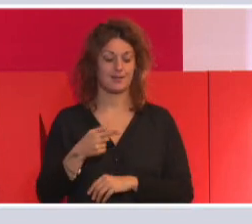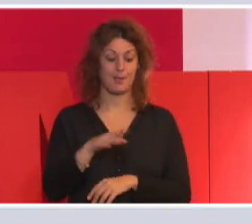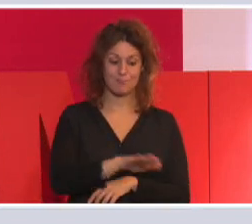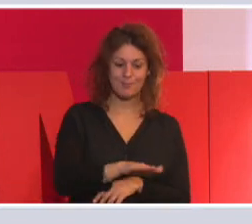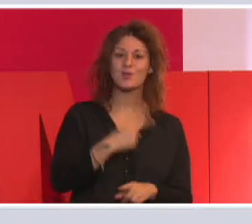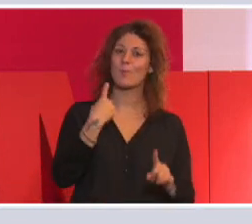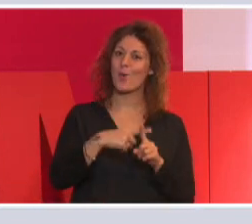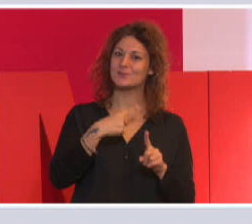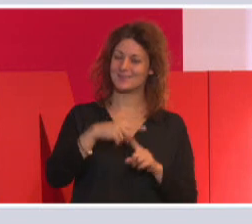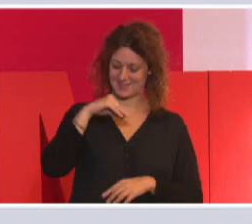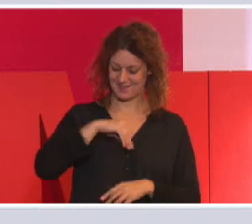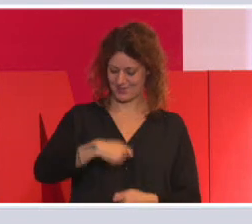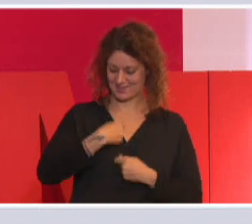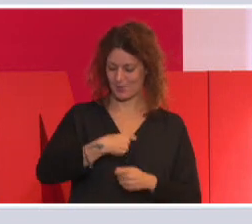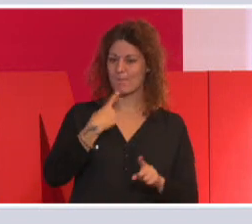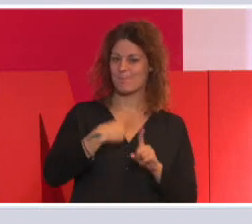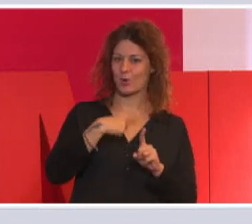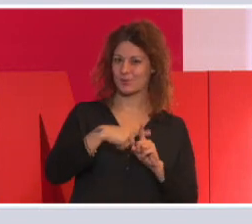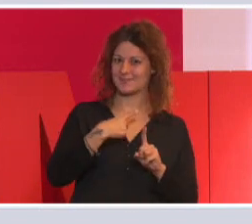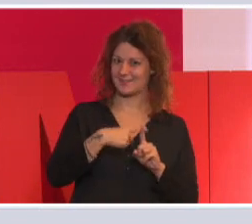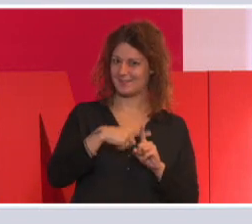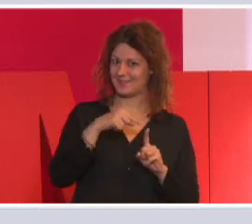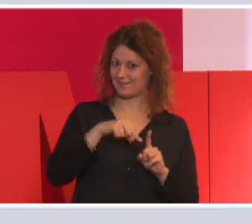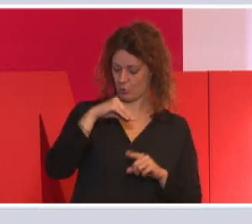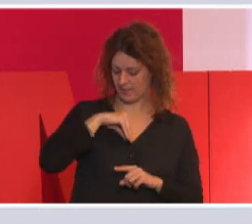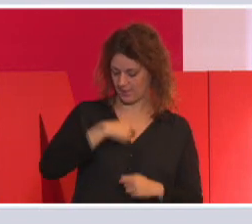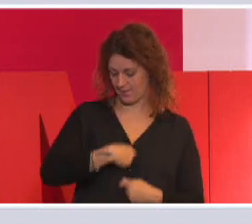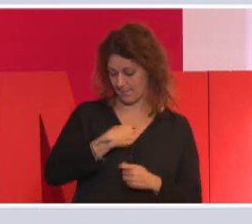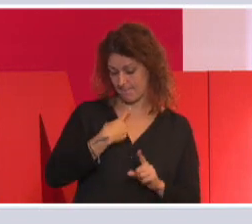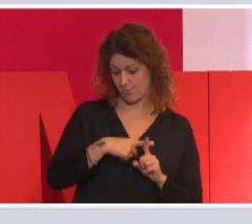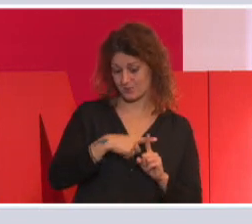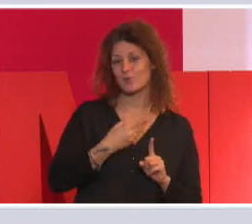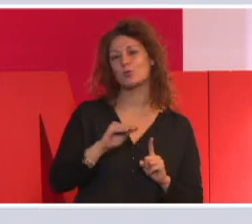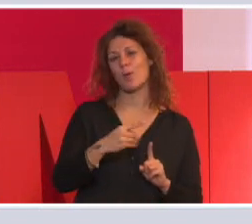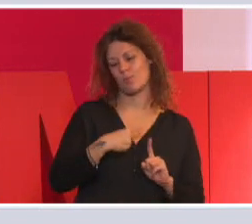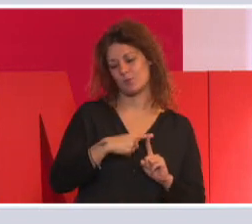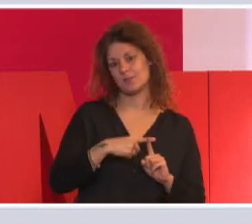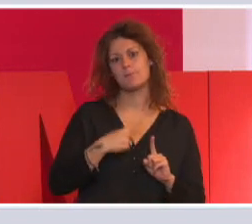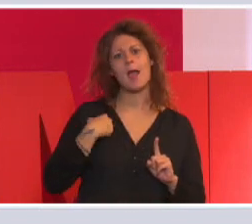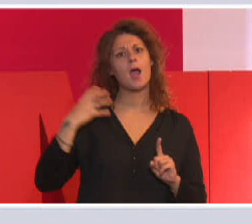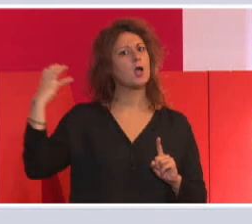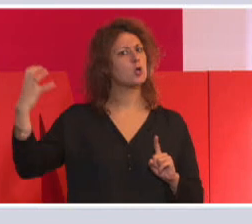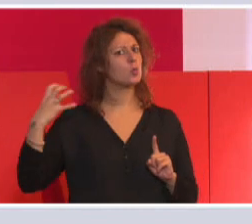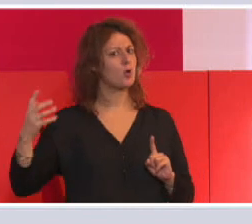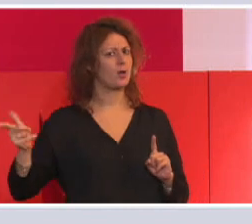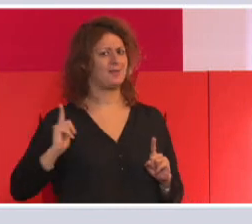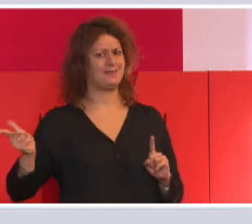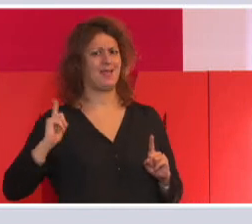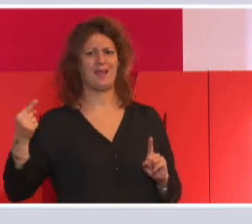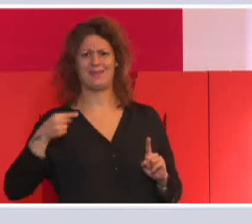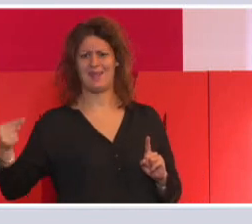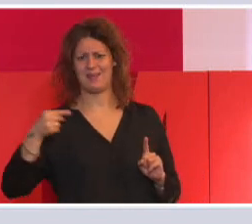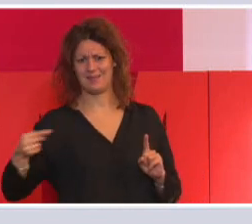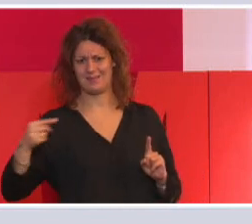rumore stimolo neutro o addirittura positivo il topolino quando si insieme il piccolo albert e aveva sviluppato un condizionamento